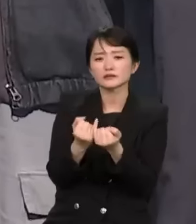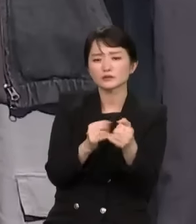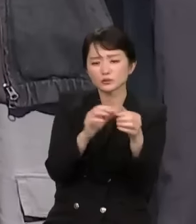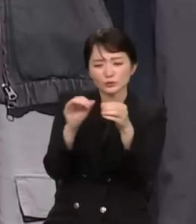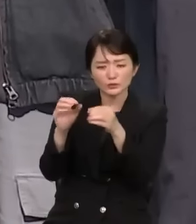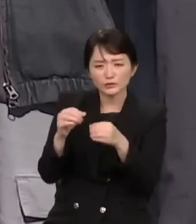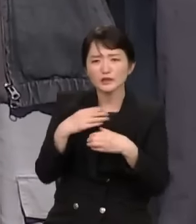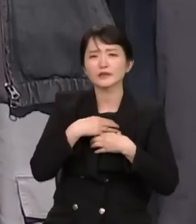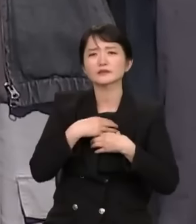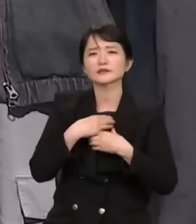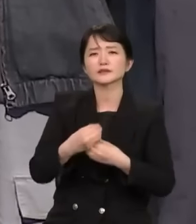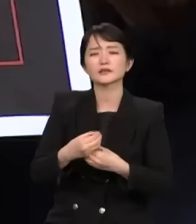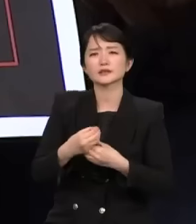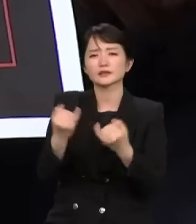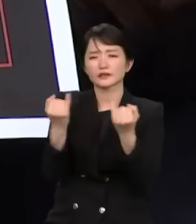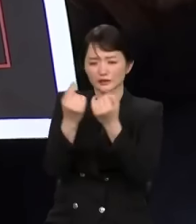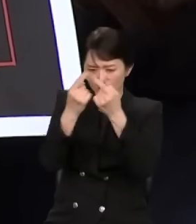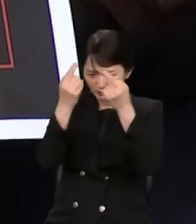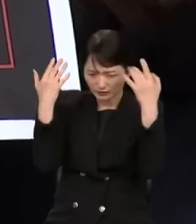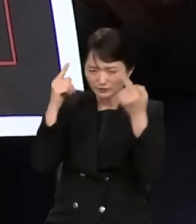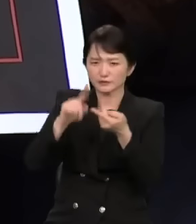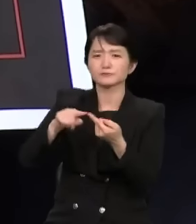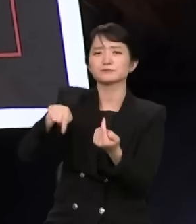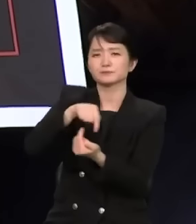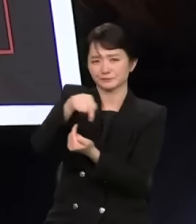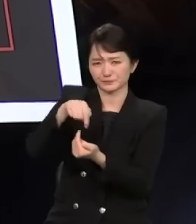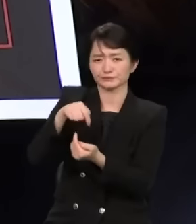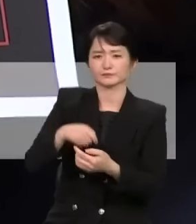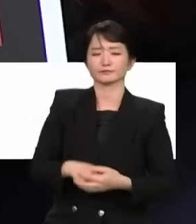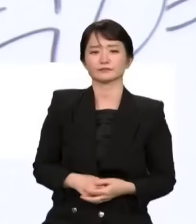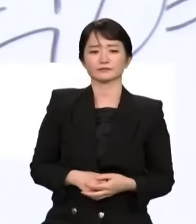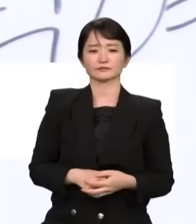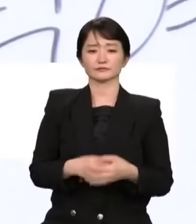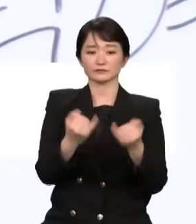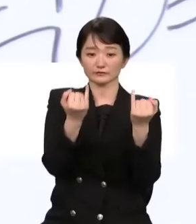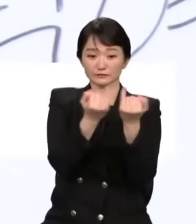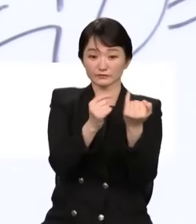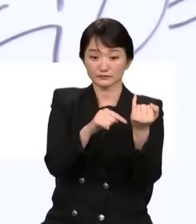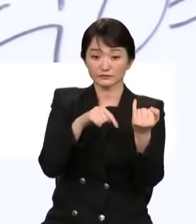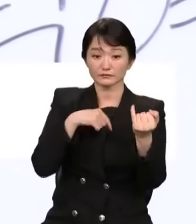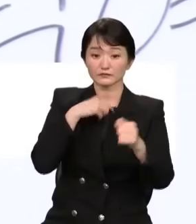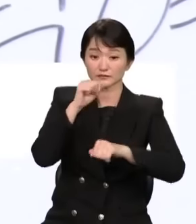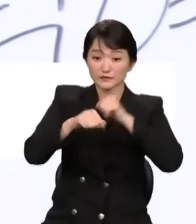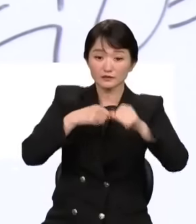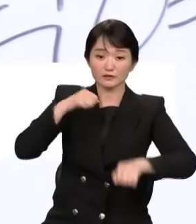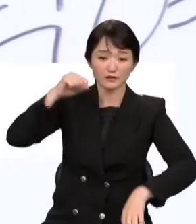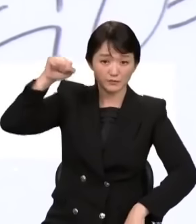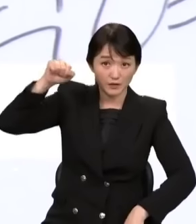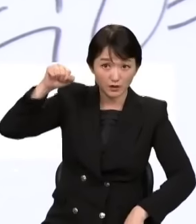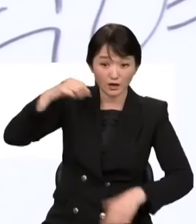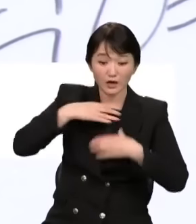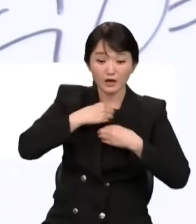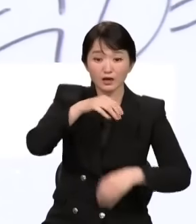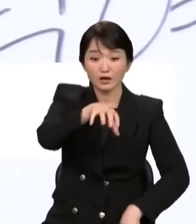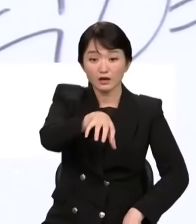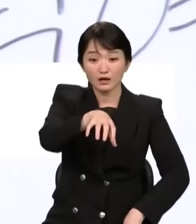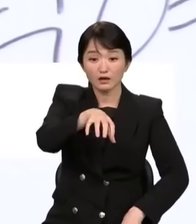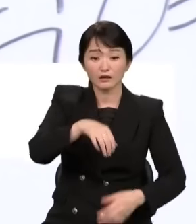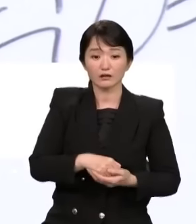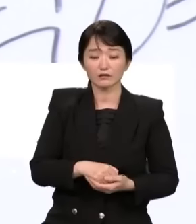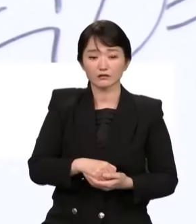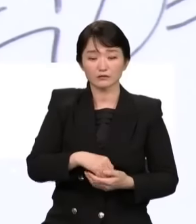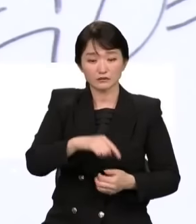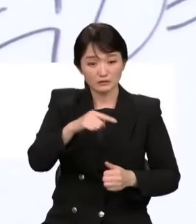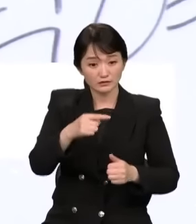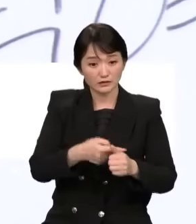여대를 유지해야 한다고 강조했습니다. 여성으로 자유롭게 목소리 낼 수 있었던 안전한 공간을 자발적으로